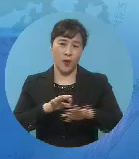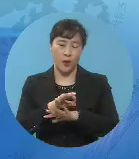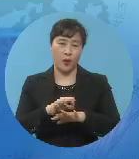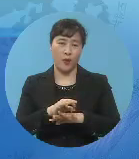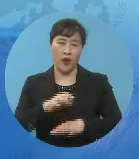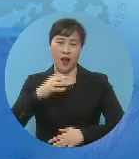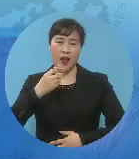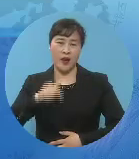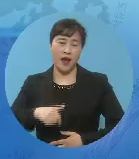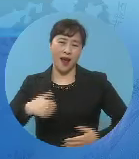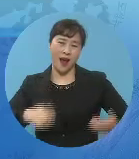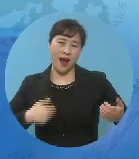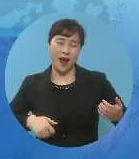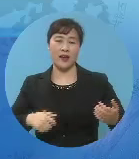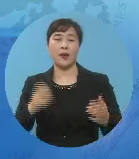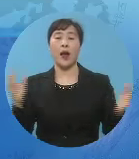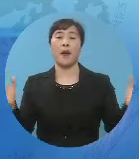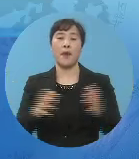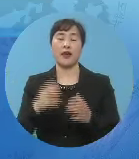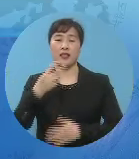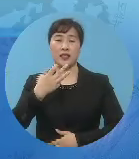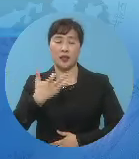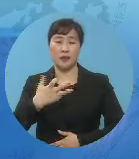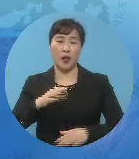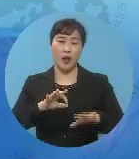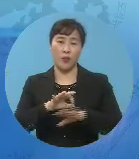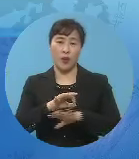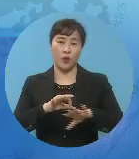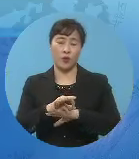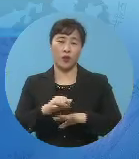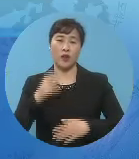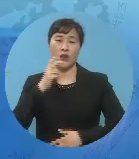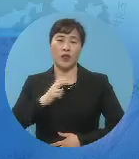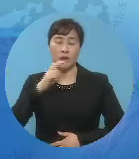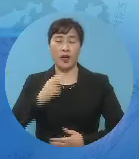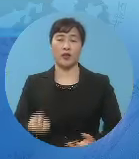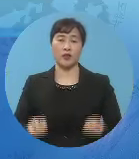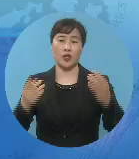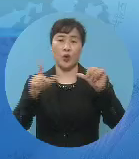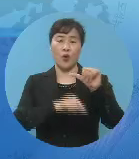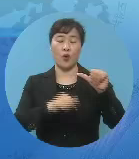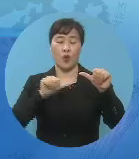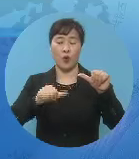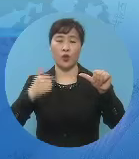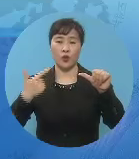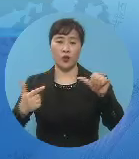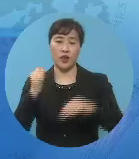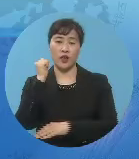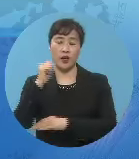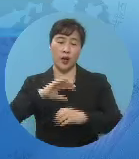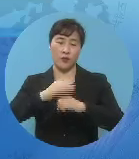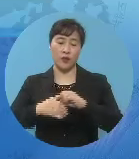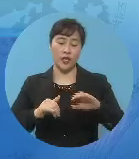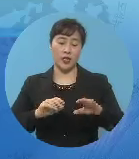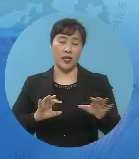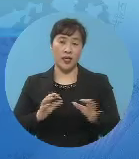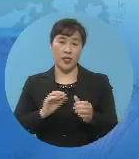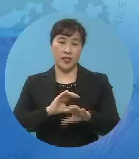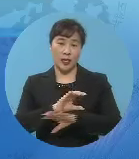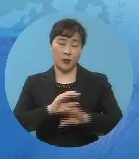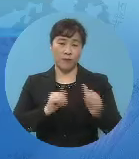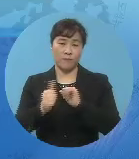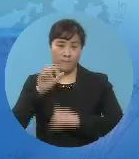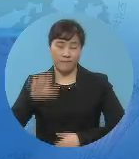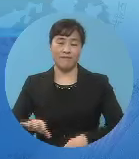모터스포츠와 록음악이 결합한 음악축제 2018 모터뮤직페스타가 오는 5월 5일과 6일